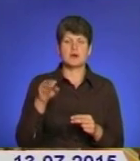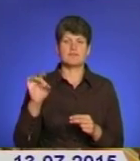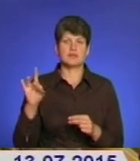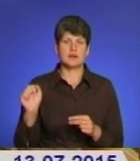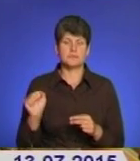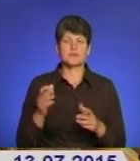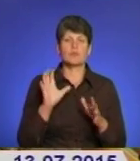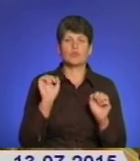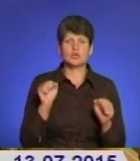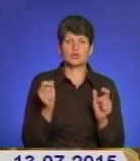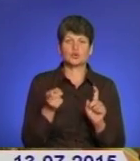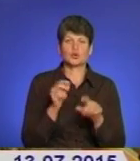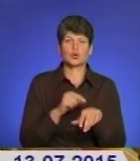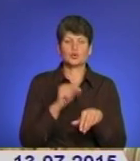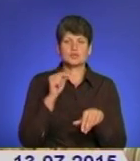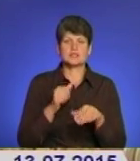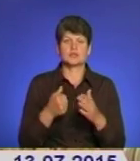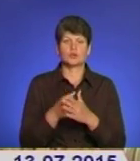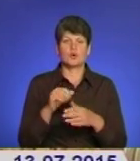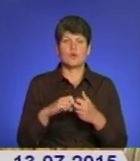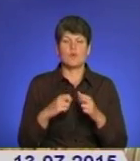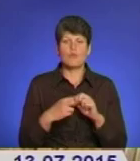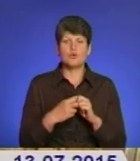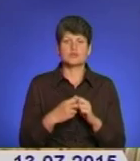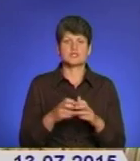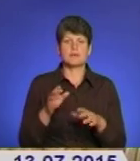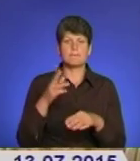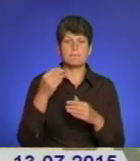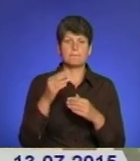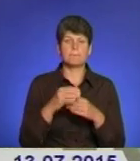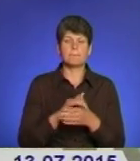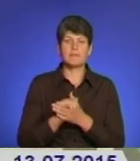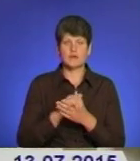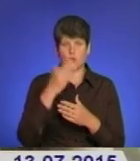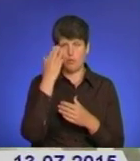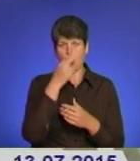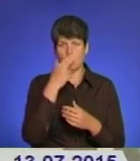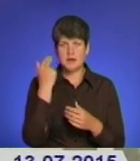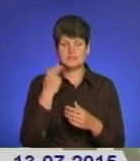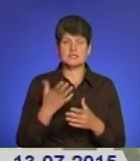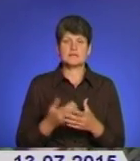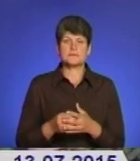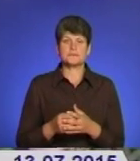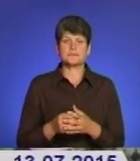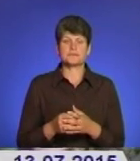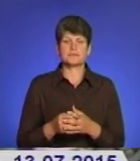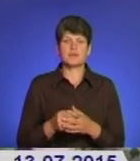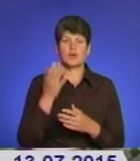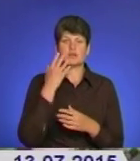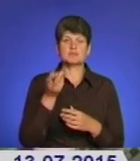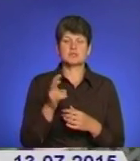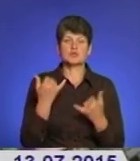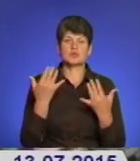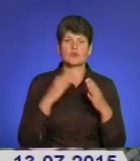доторкнутися святих мощів та взяти участь в урочистому обході, миропомазанні, скроплені святою водою. І ми прийшли в гості